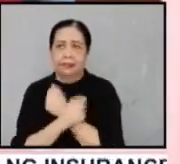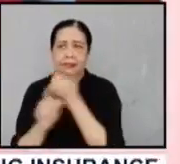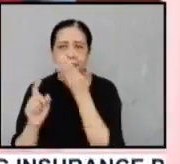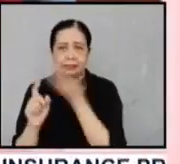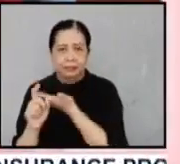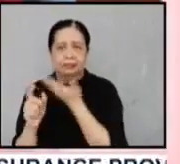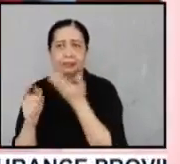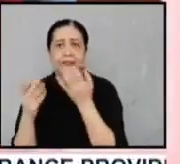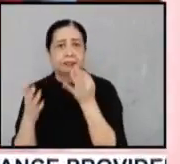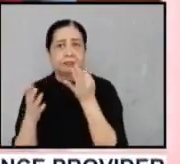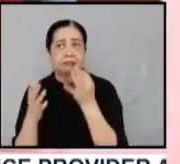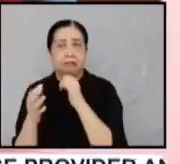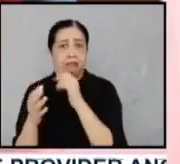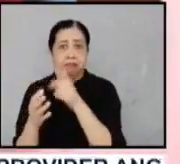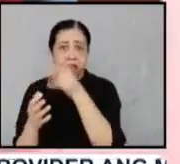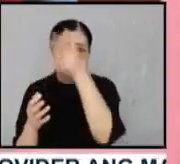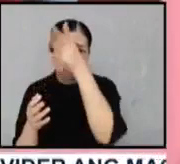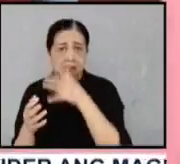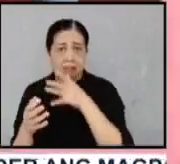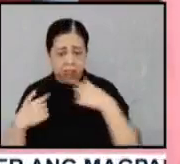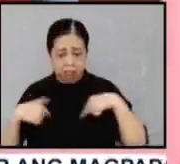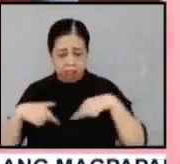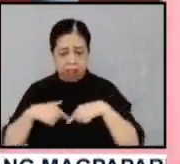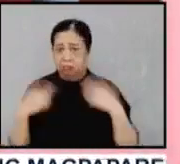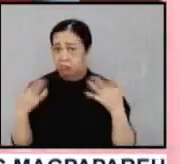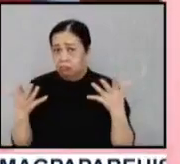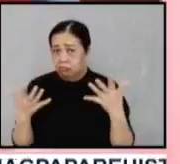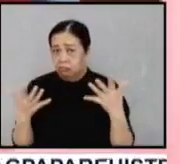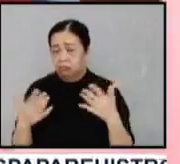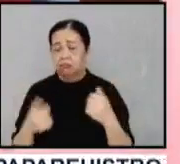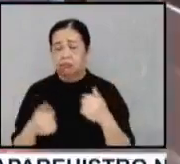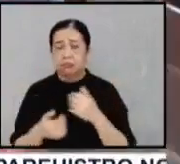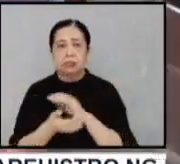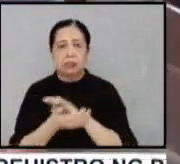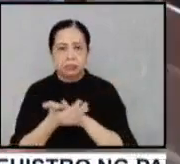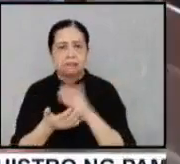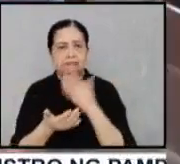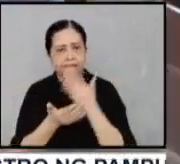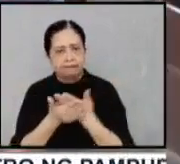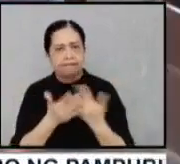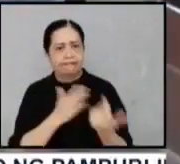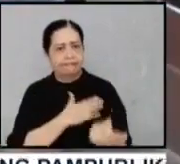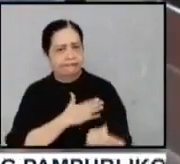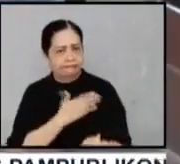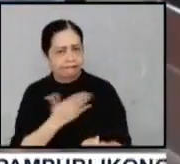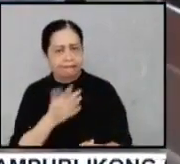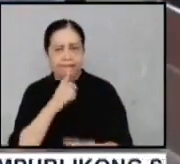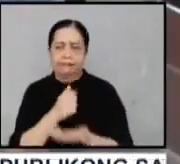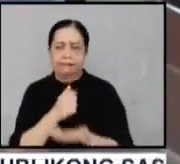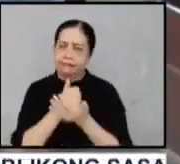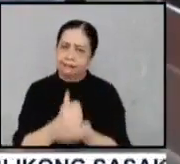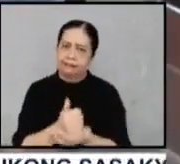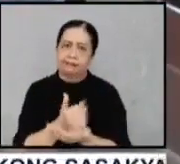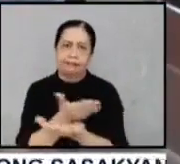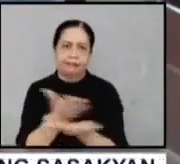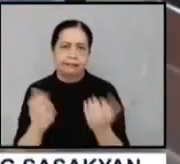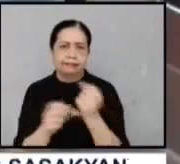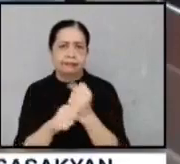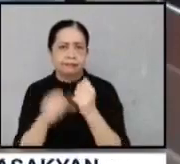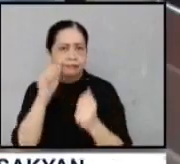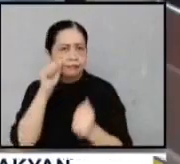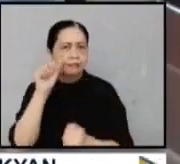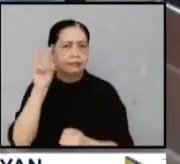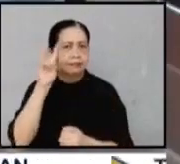kung hindi sa kanila, wala tayo. So it's nice to know that you're taking this initiative, no, to really help, to reach out, and to create more awareness about